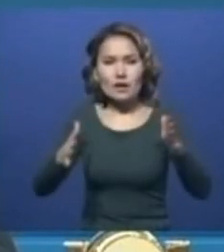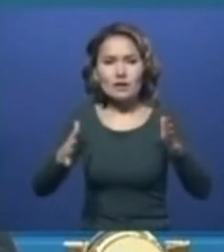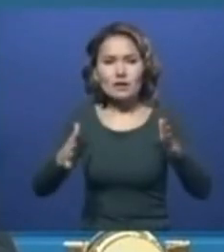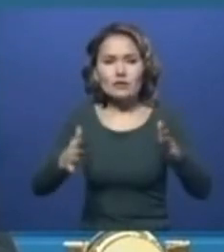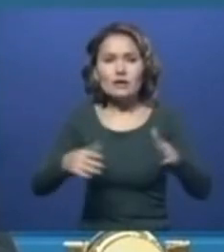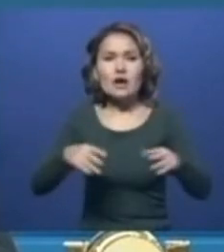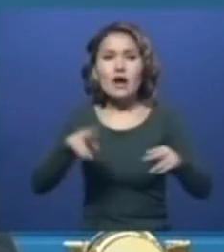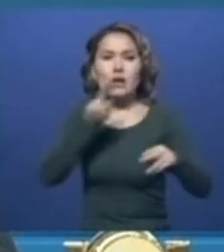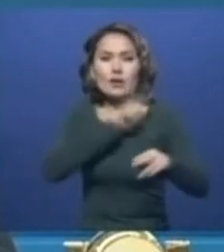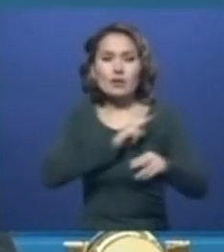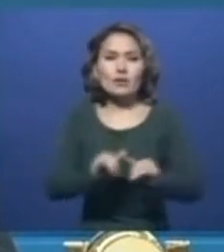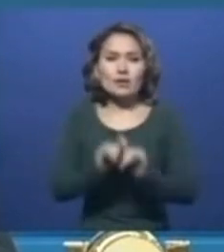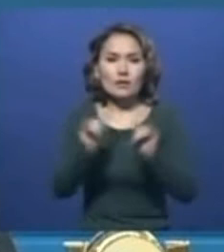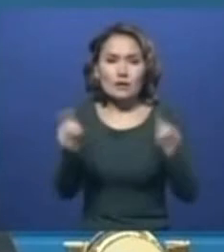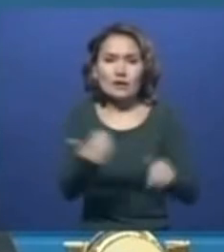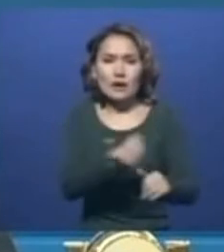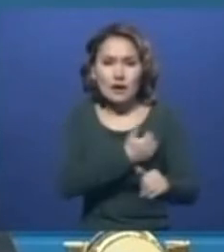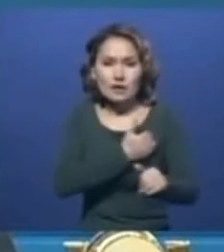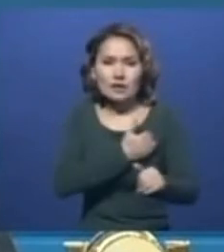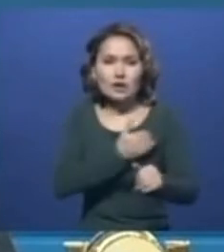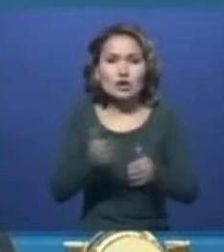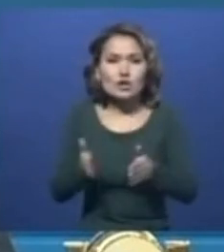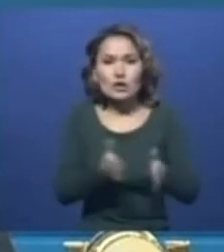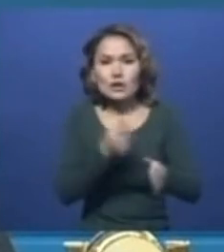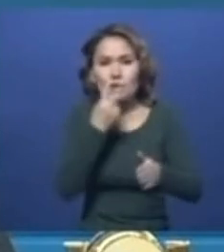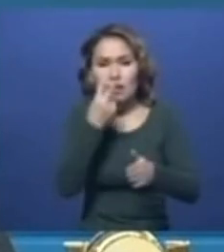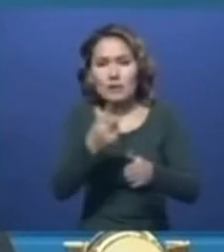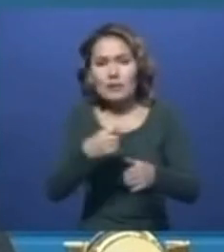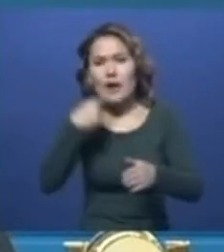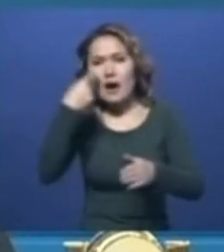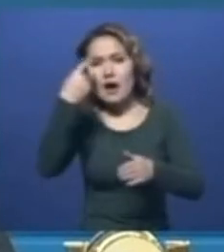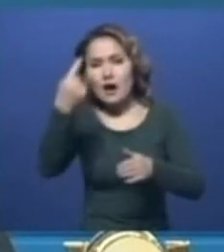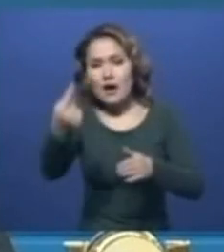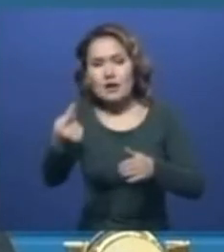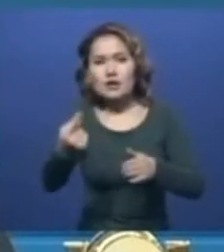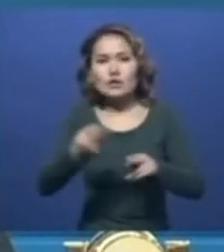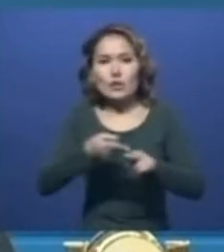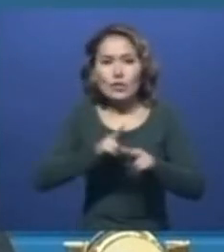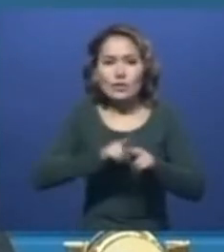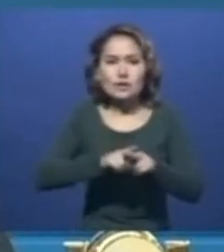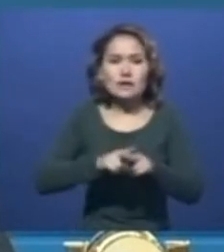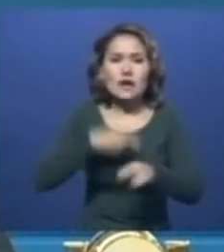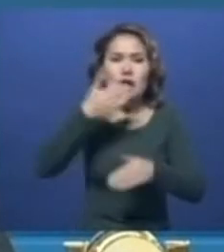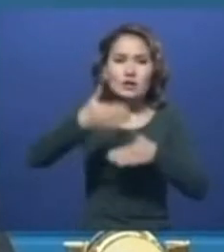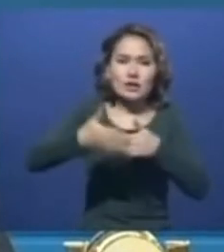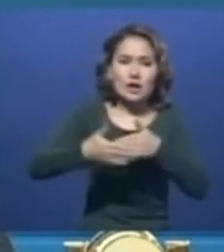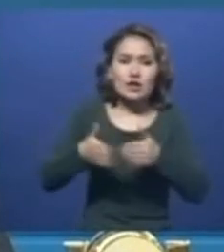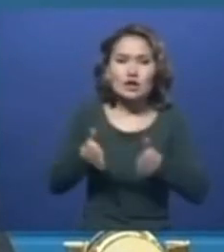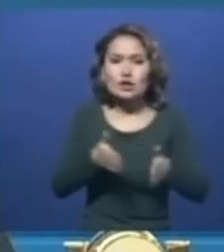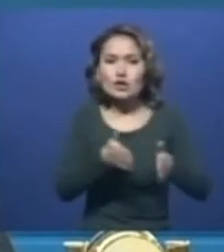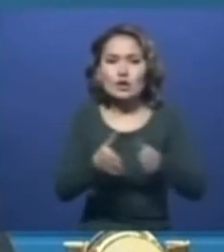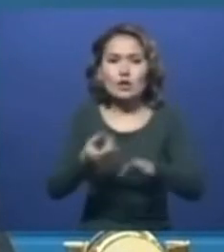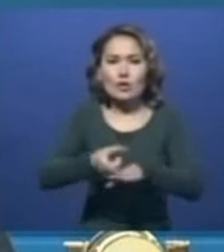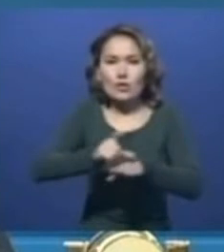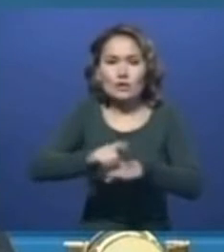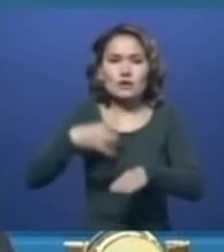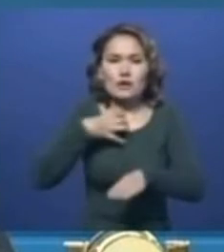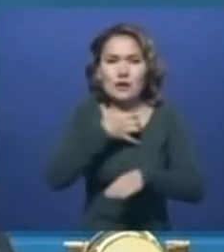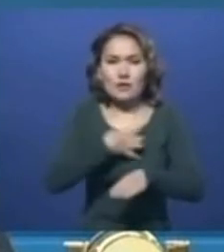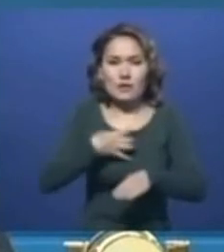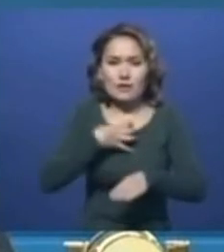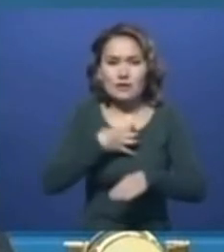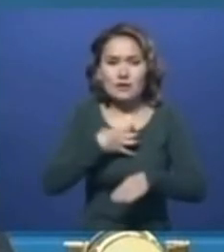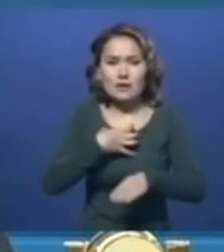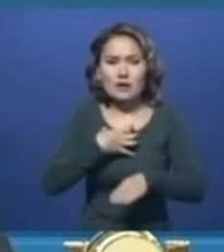деген қағида қалыптасқан. Барыс келіс, алыс берісті, жол қатынасы айрықша маңызға ие. Көне